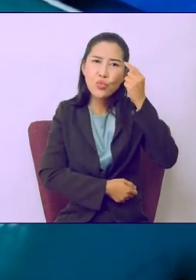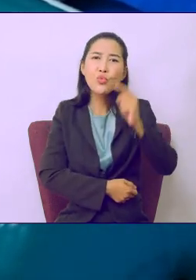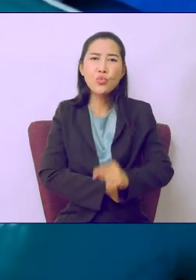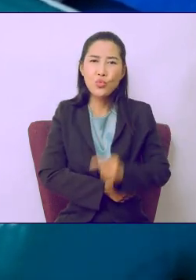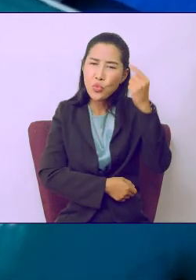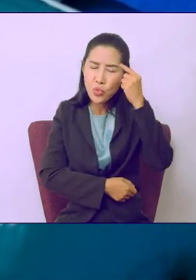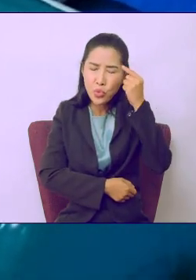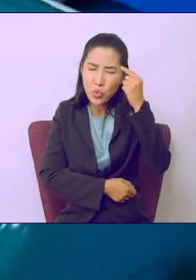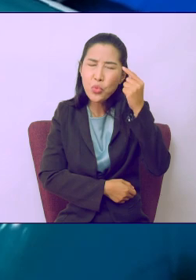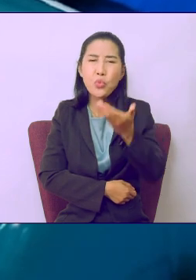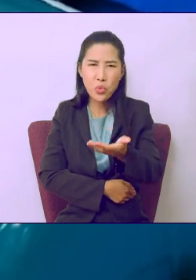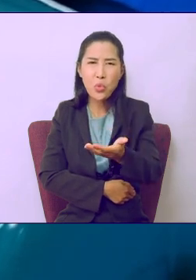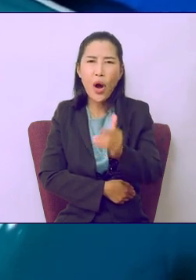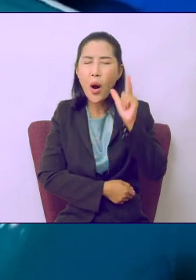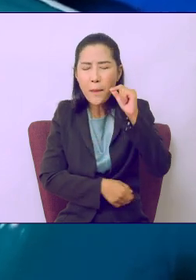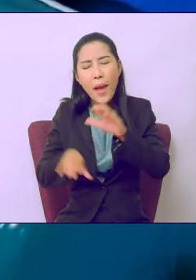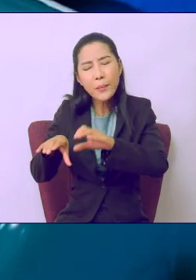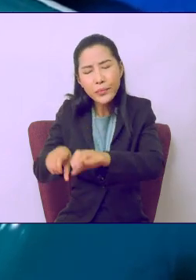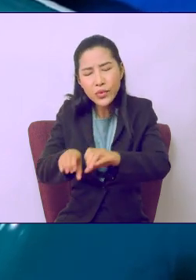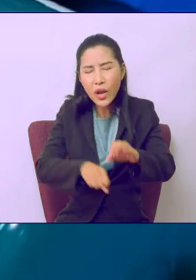เลือกคนที่ปลอดภัยอ่ะนะ